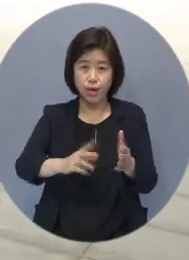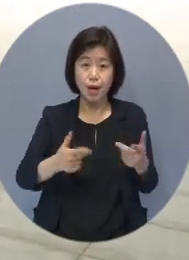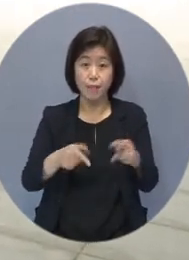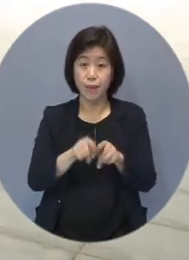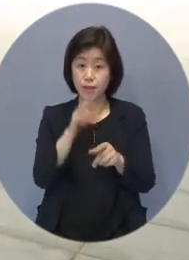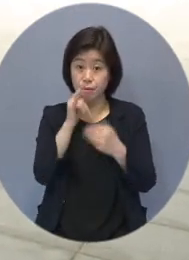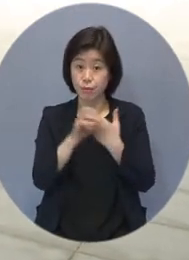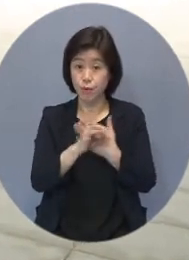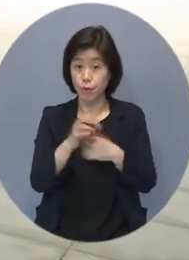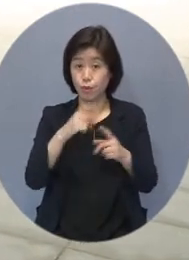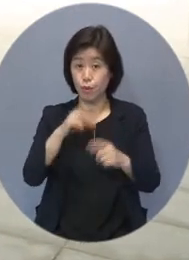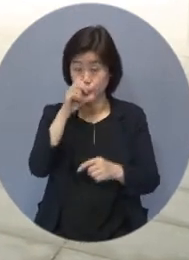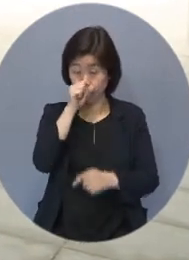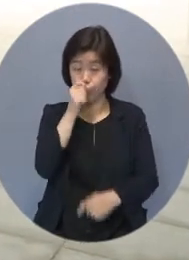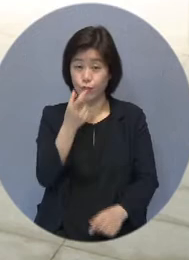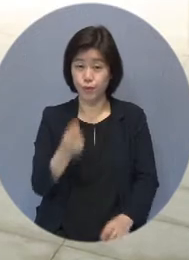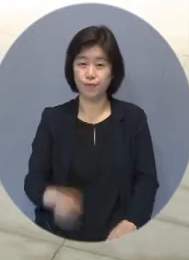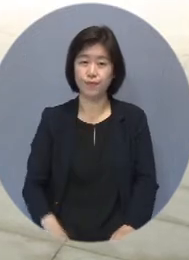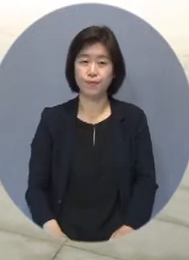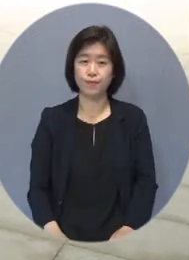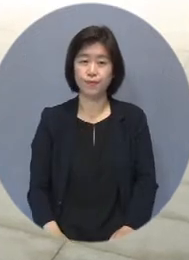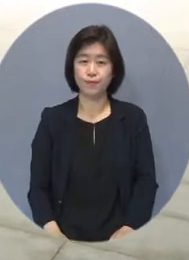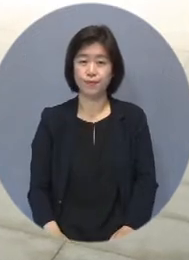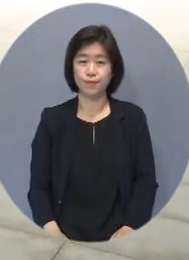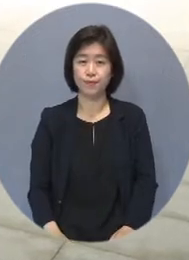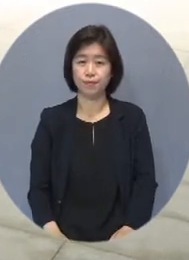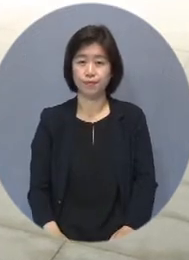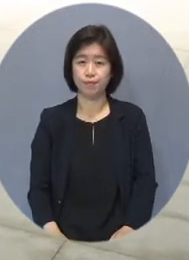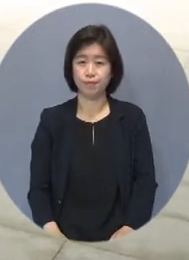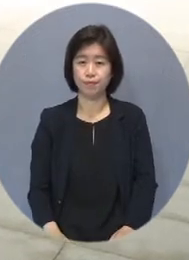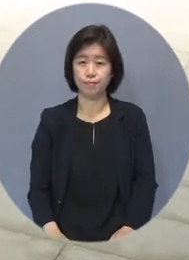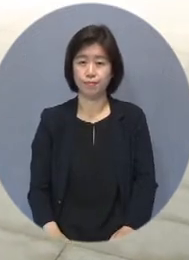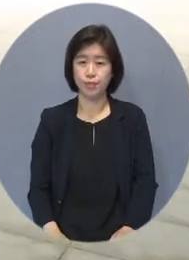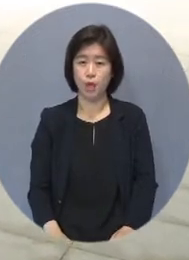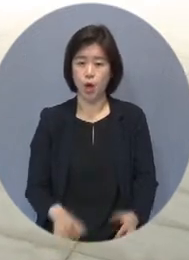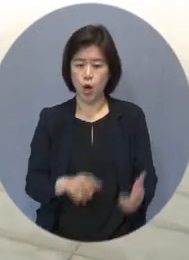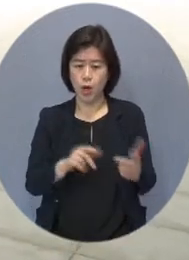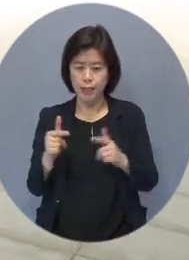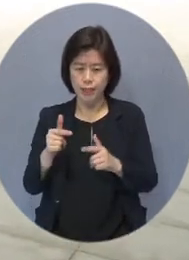이용하시는 데 더 좋으실 것 같아요. 그 많이 신경